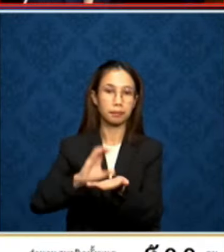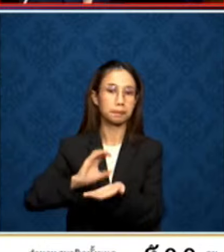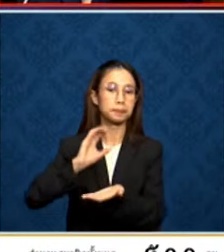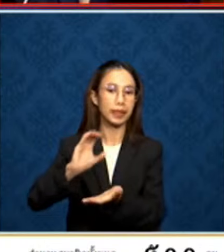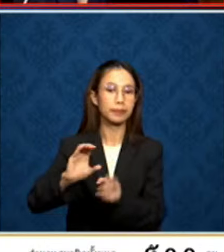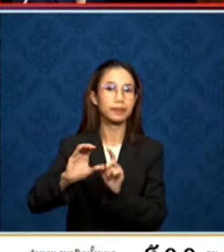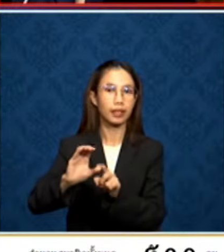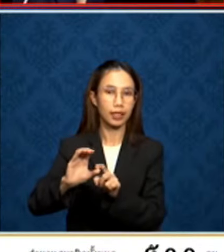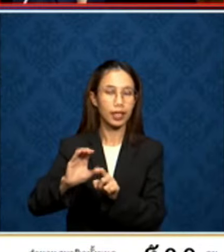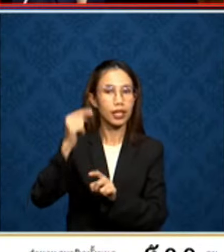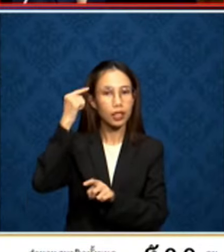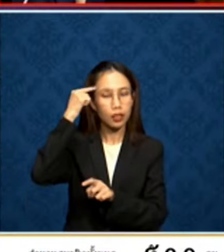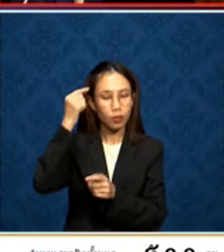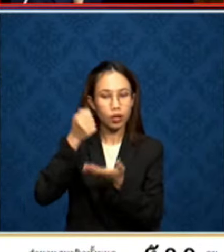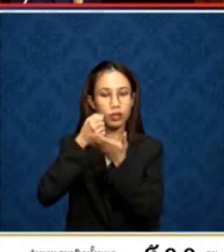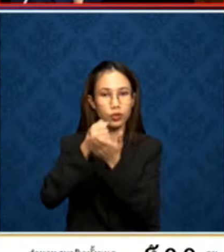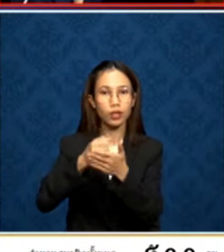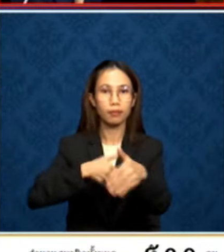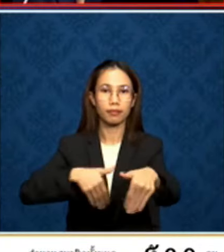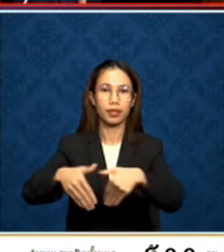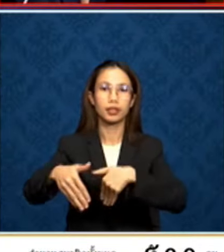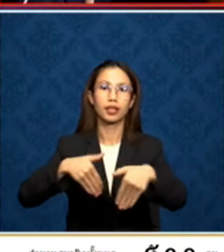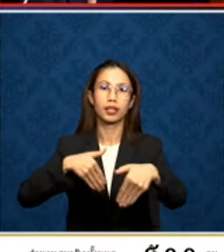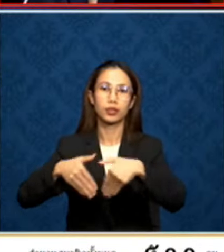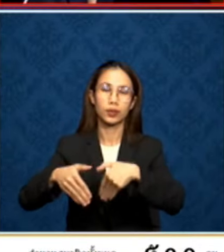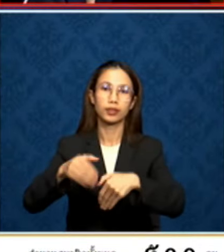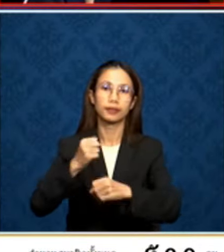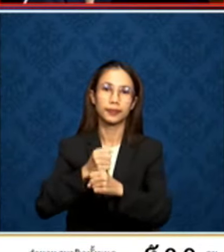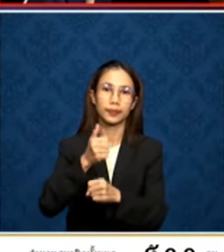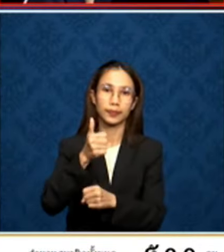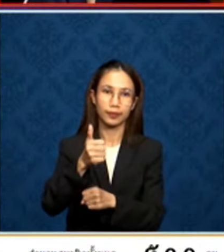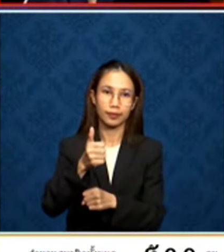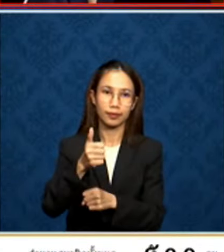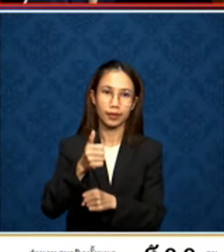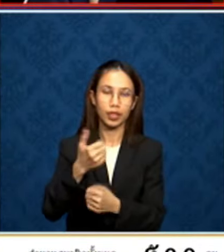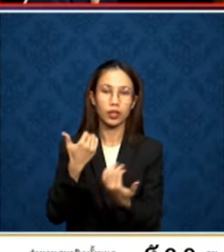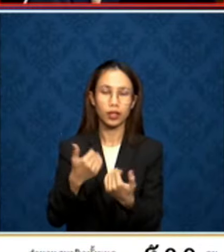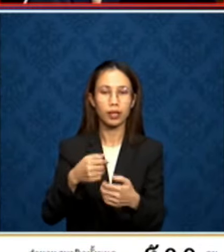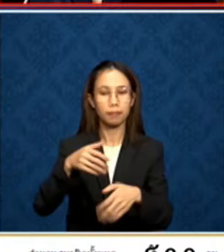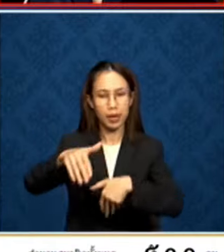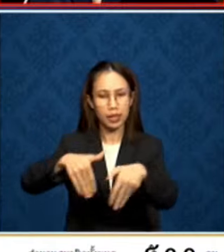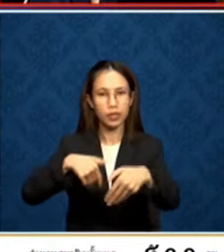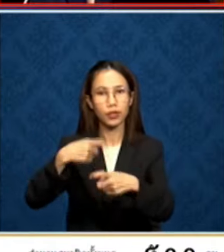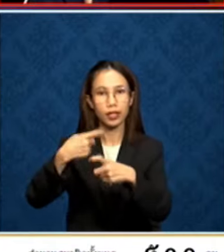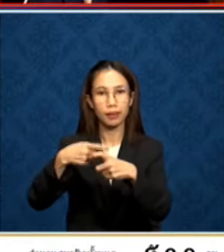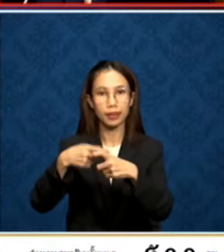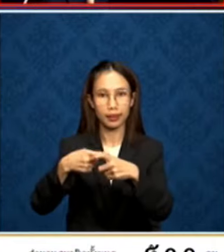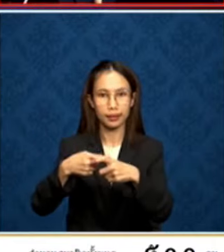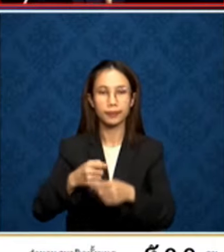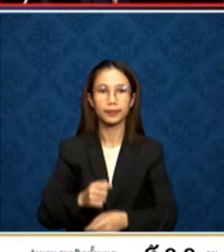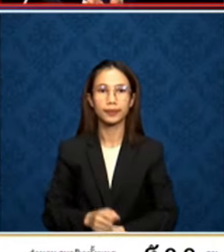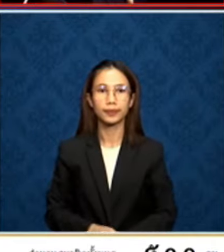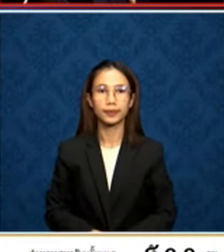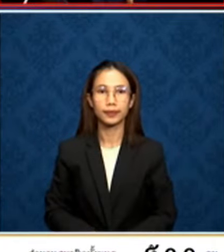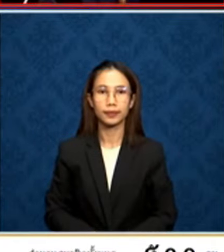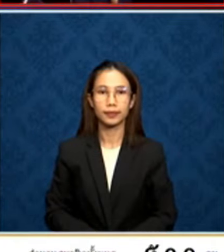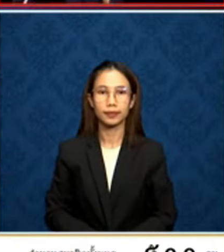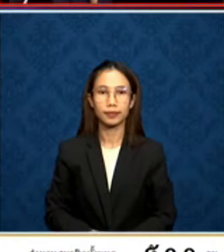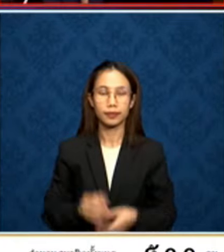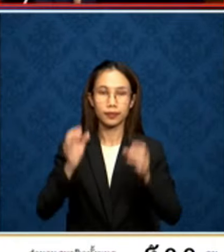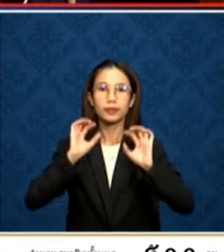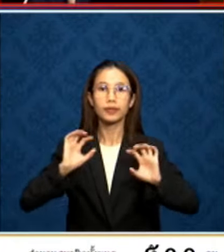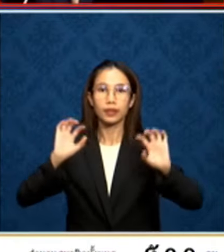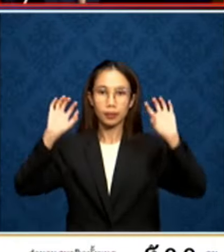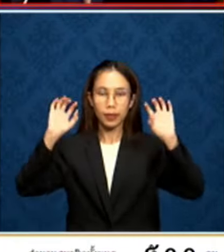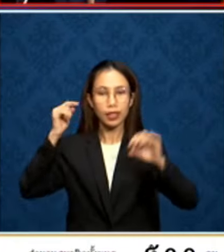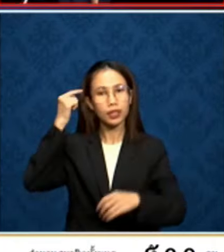นะคะสามารถที่จะช่วยเหลือพี่น้องประชาชนที่ลลำบากอยู่ในขณะนี้ได้ค่ะทางรัฐบาลนะคะ